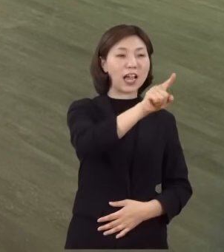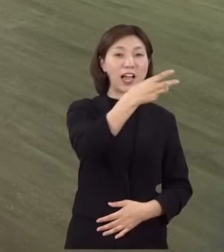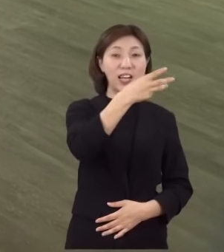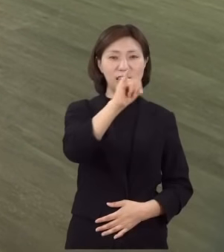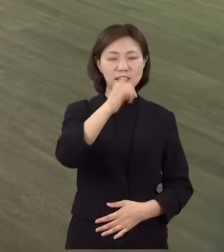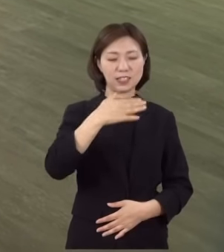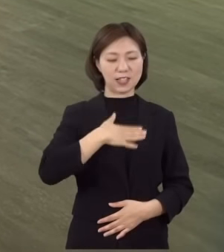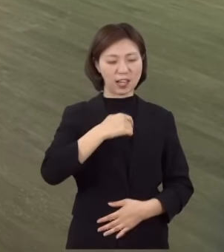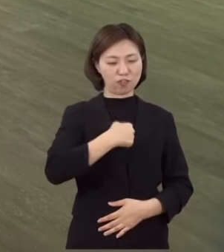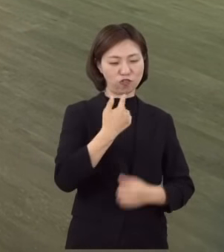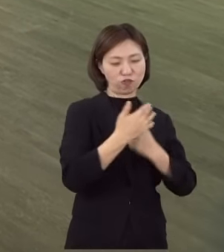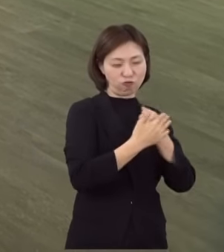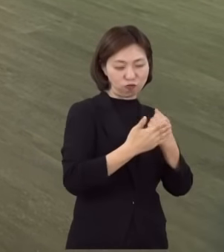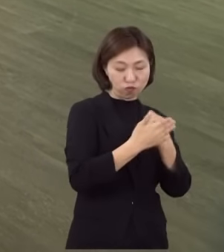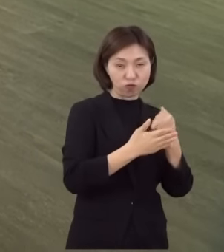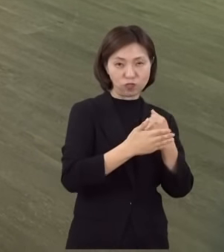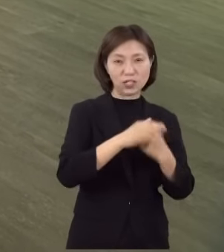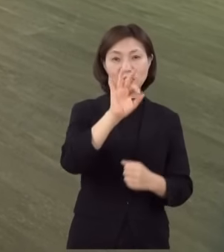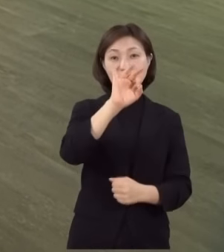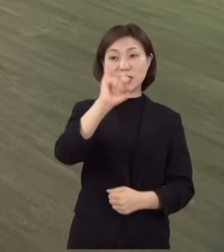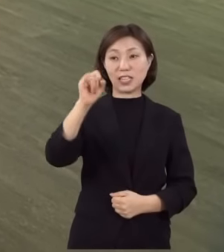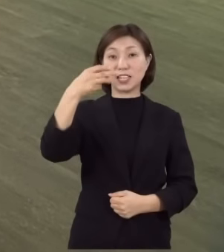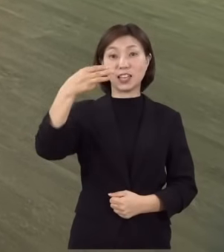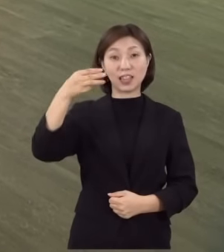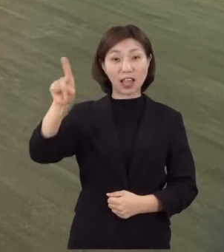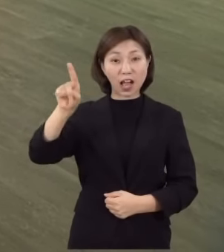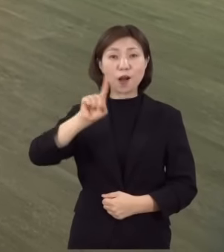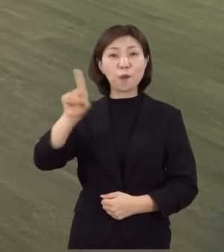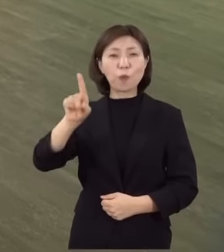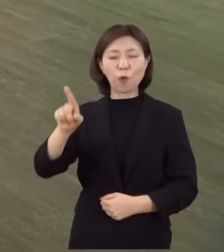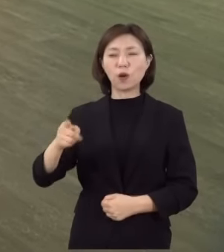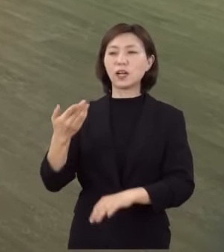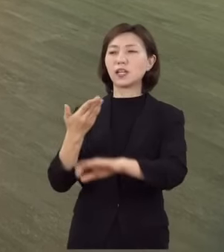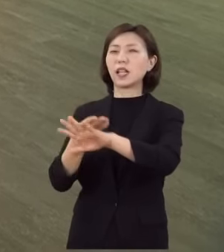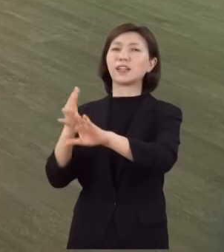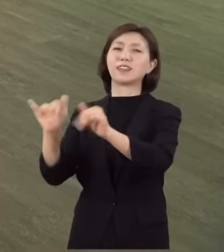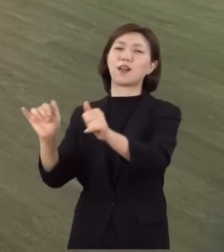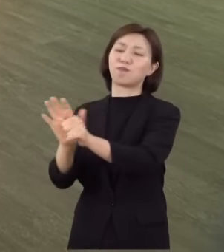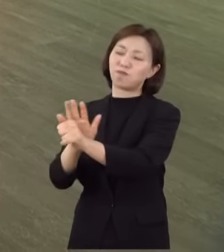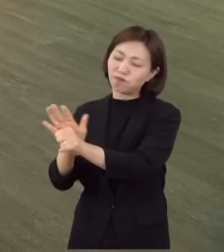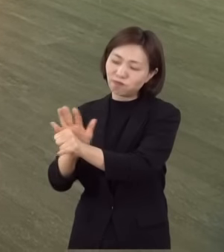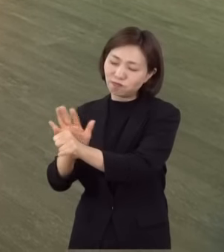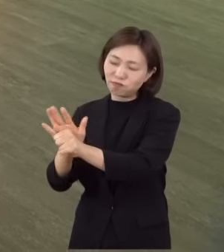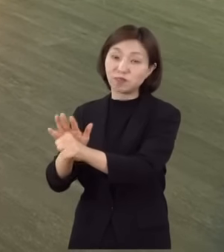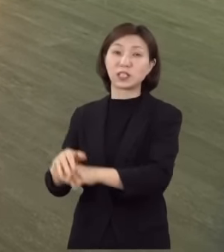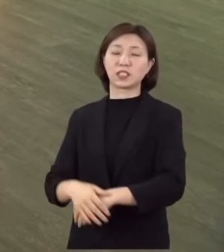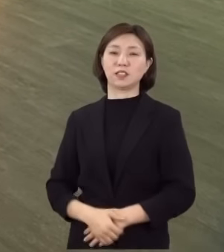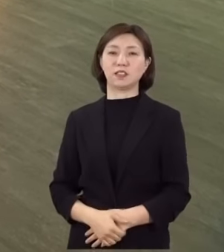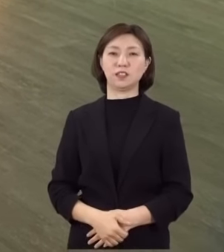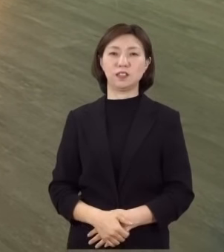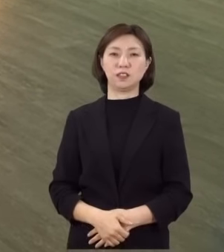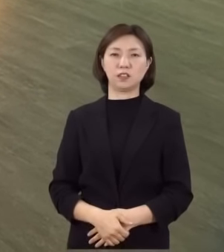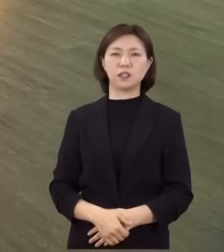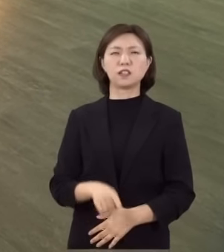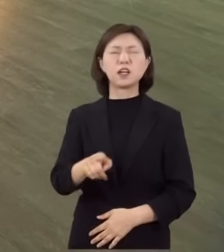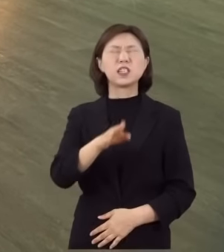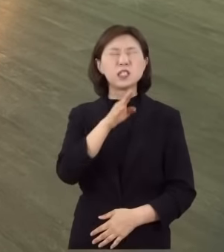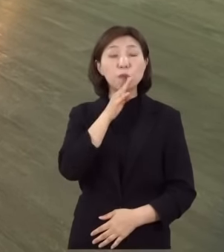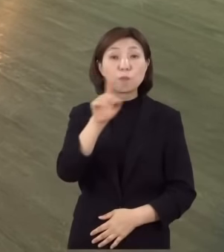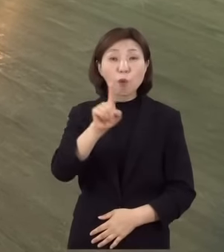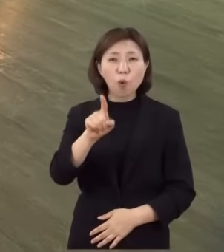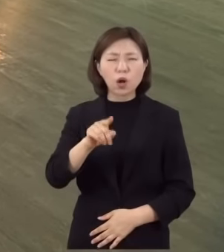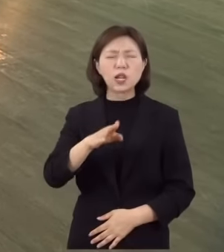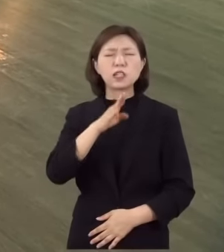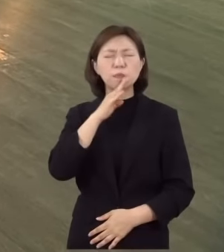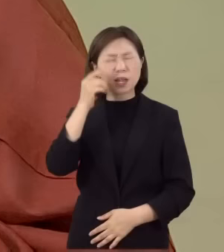리타는을 이게 한다 자기를 이롭게 하고 남을 이롭게 한다 그게 바로 수행이고